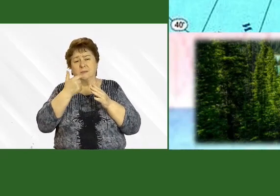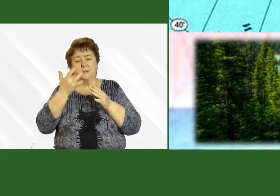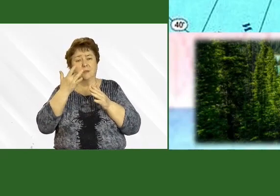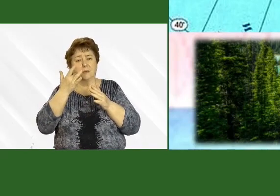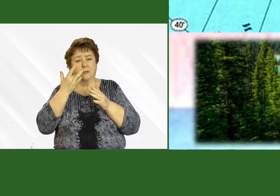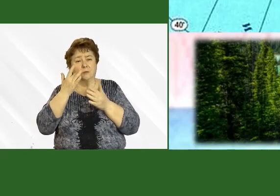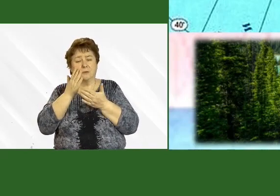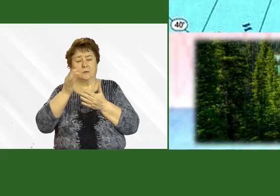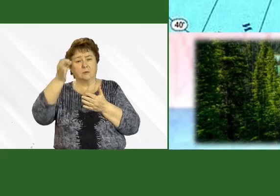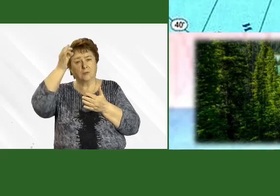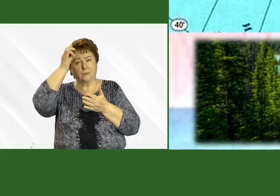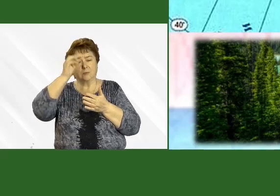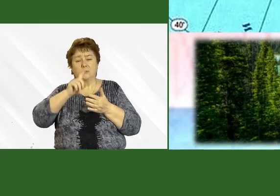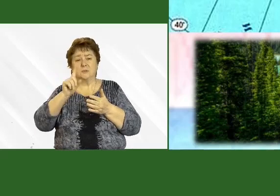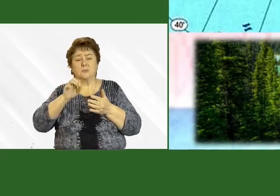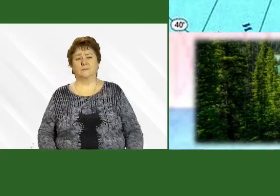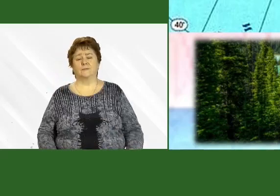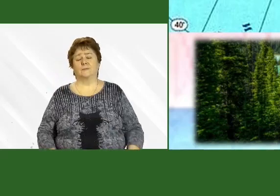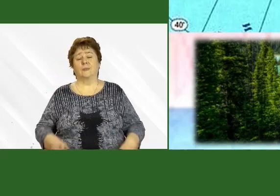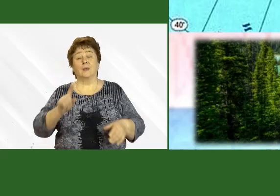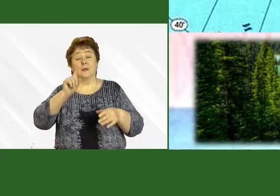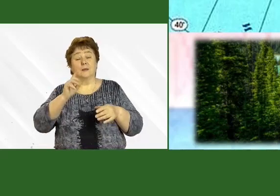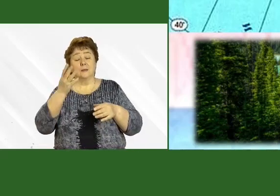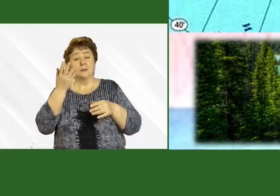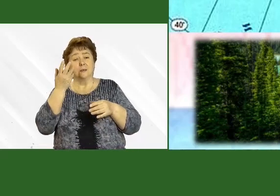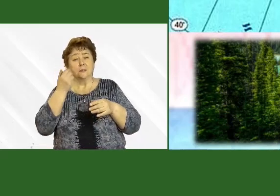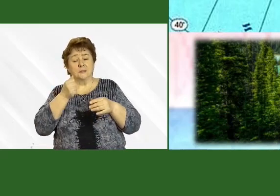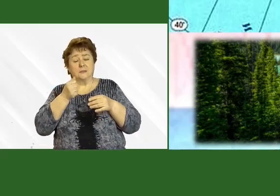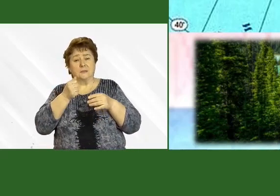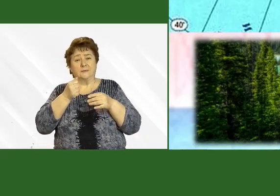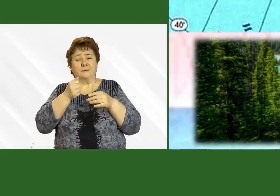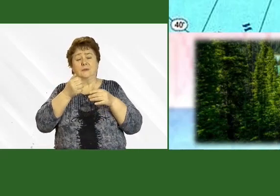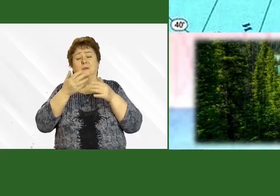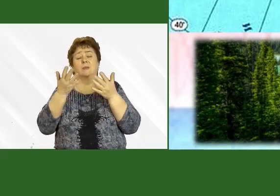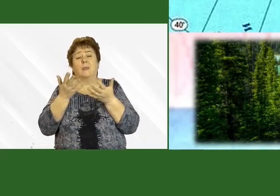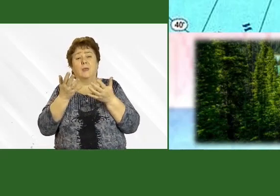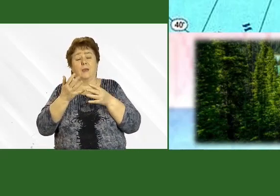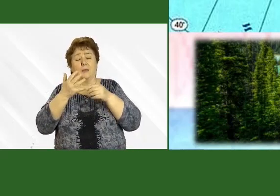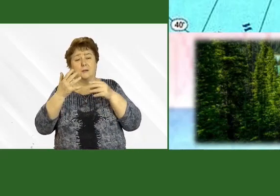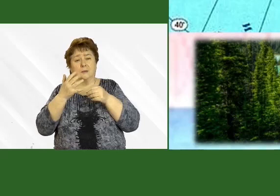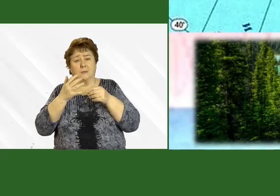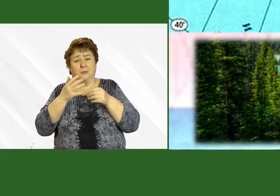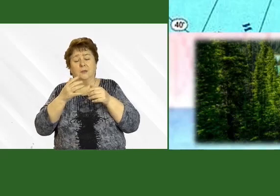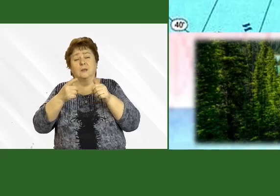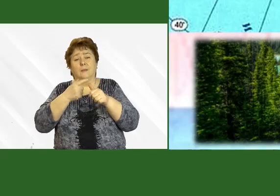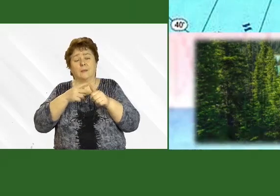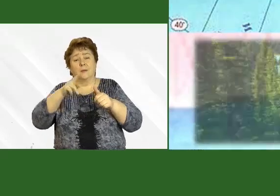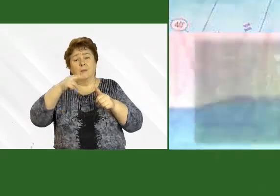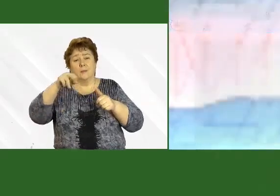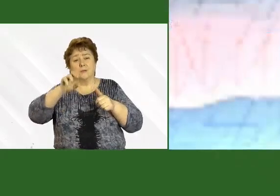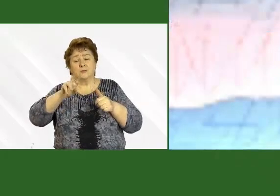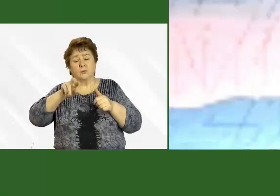напоминает цвет зал и за цвет такие почвы и названы пан солистами